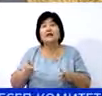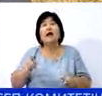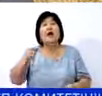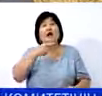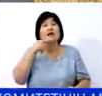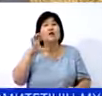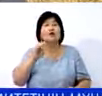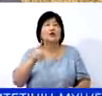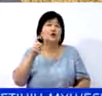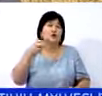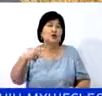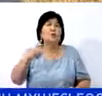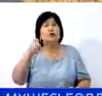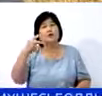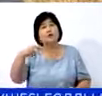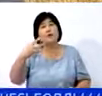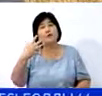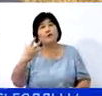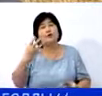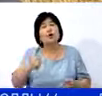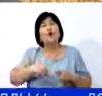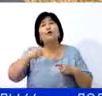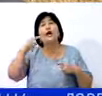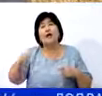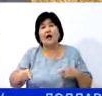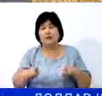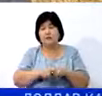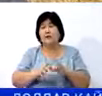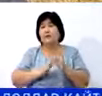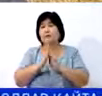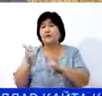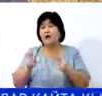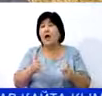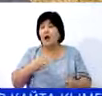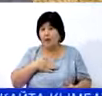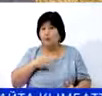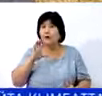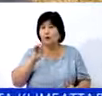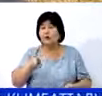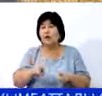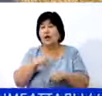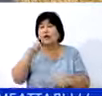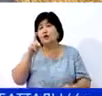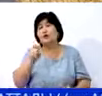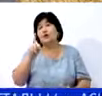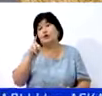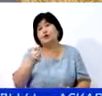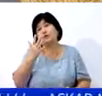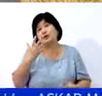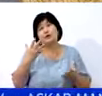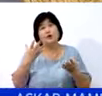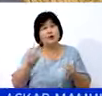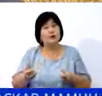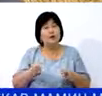сорттарды білесіздер, 120-25 күн одан асып пісетін сорттар бар. Ал біздің сортымыз жаңағы айтып кеткенде 100-105 күнде пісет.